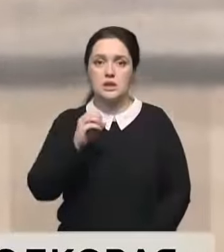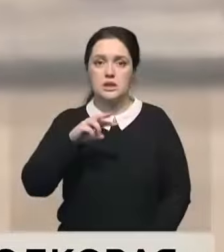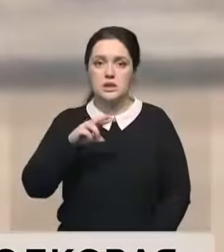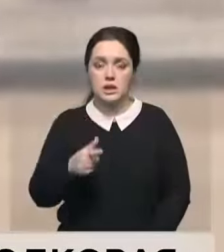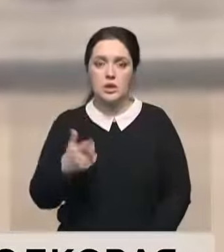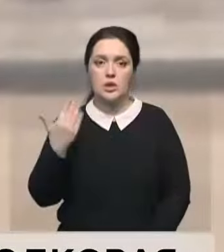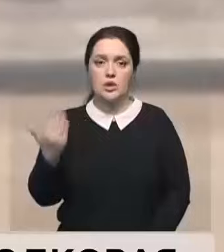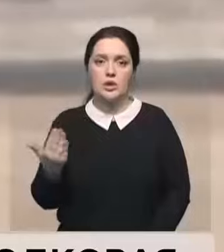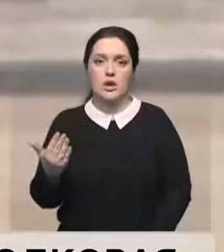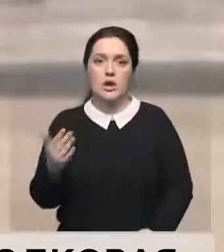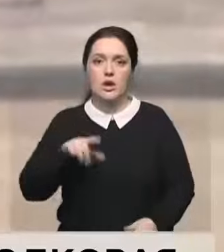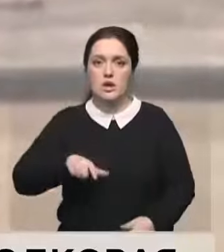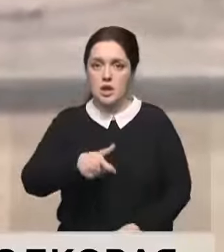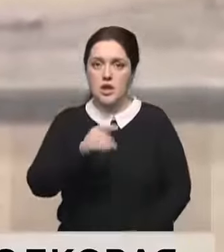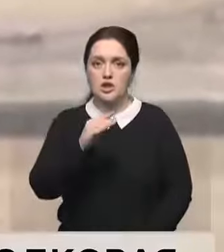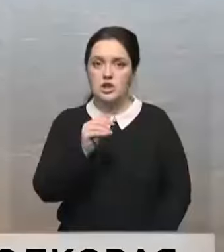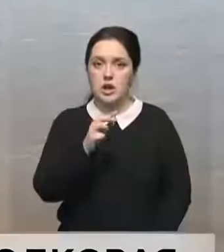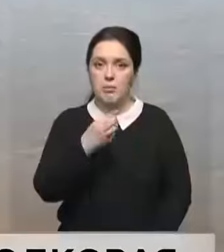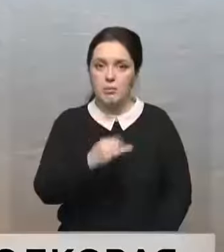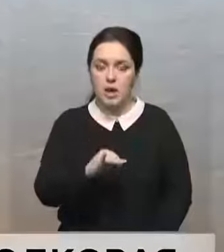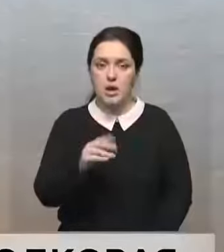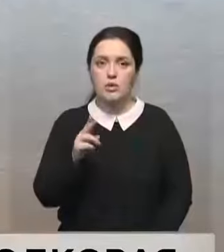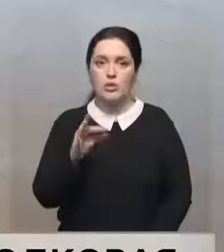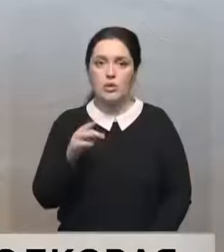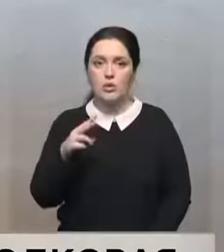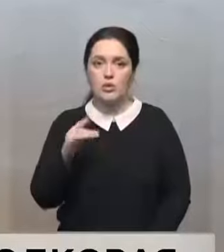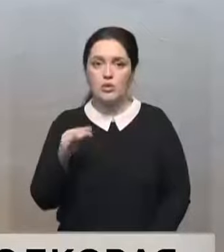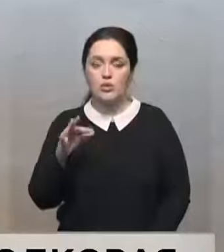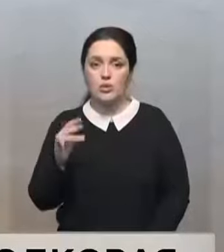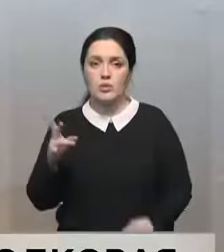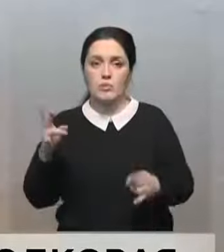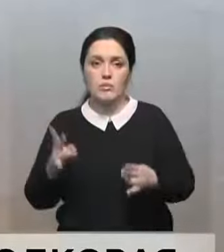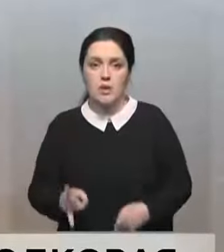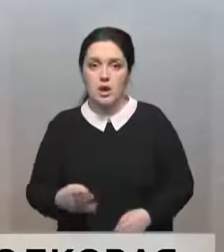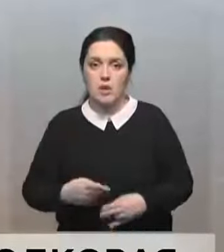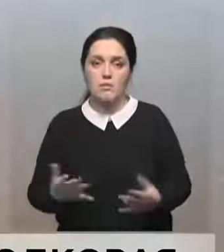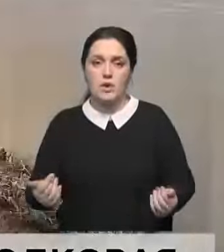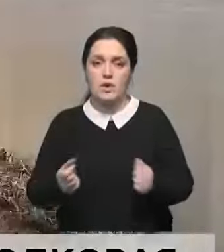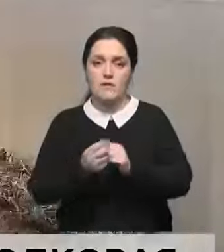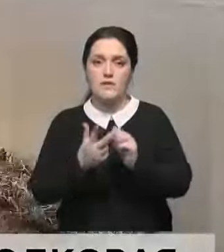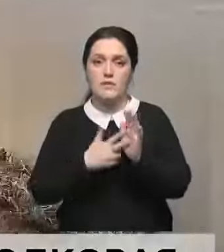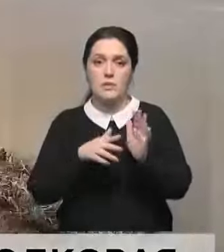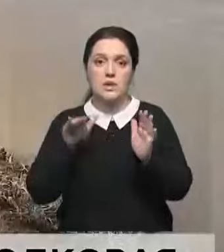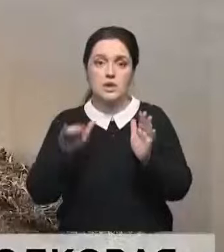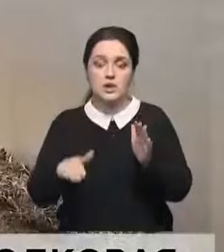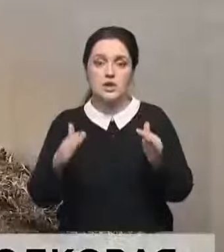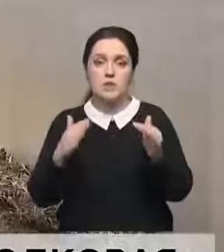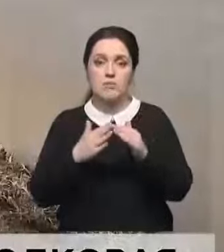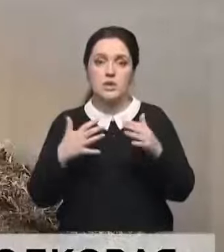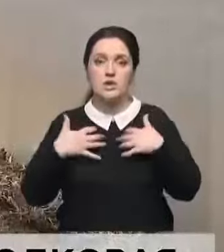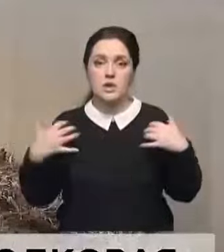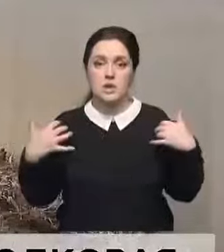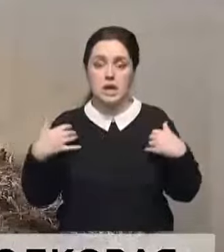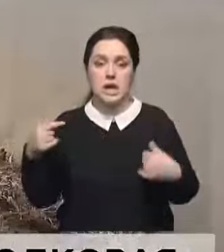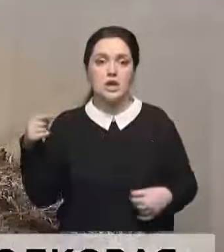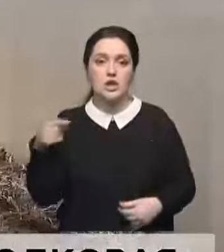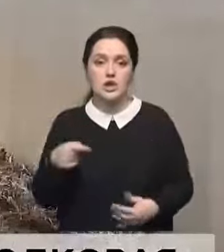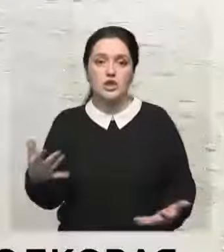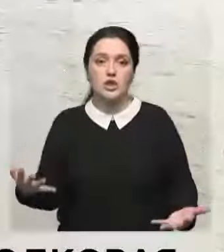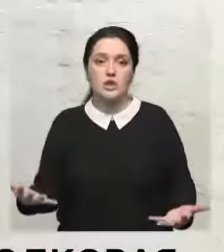Есиль и ее потоках в реках Жабай и Колтон. Из пострадавших районов эвакуировали больше 18 тысяч голов домашнего